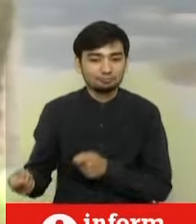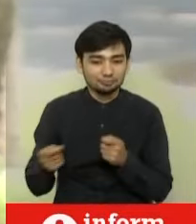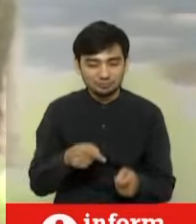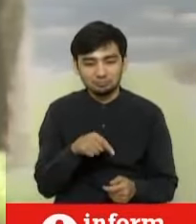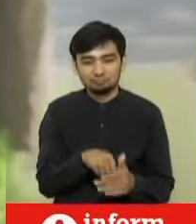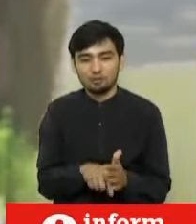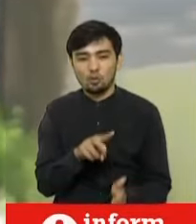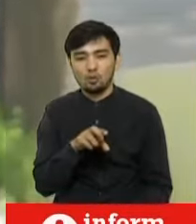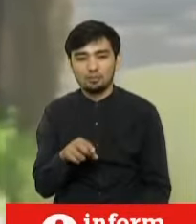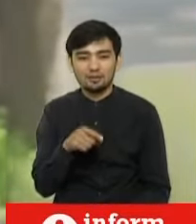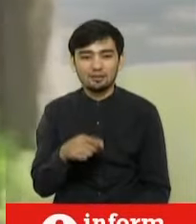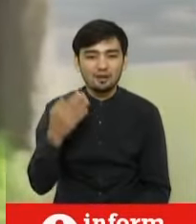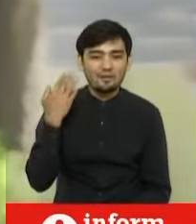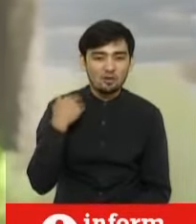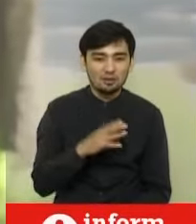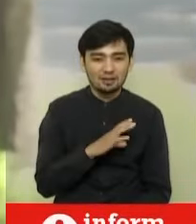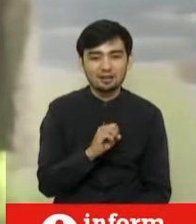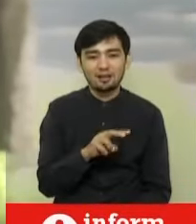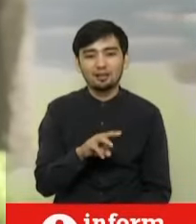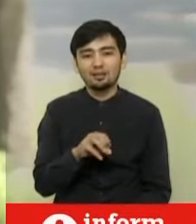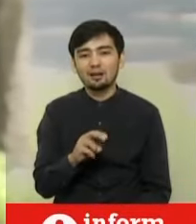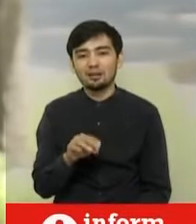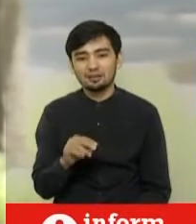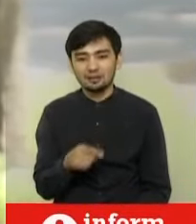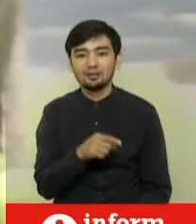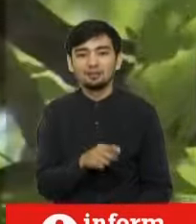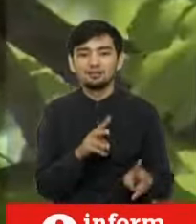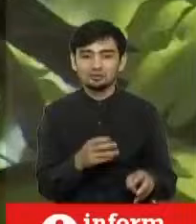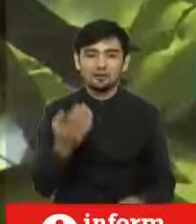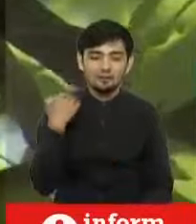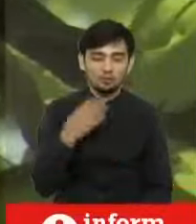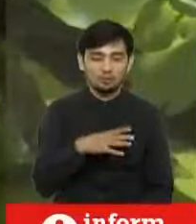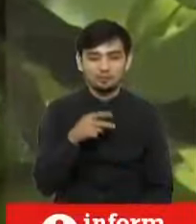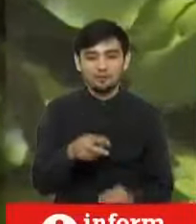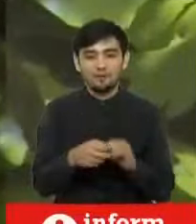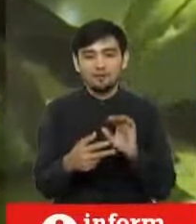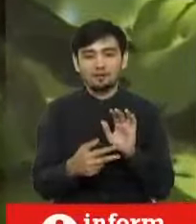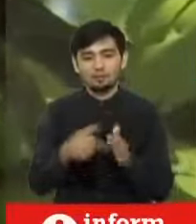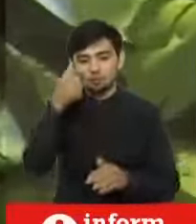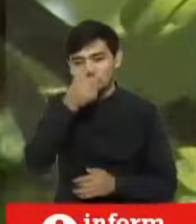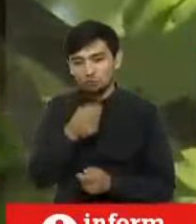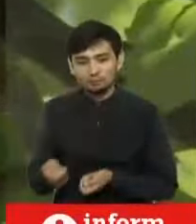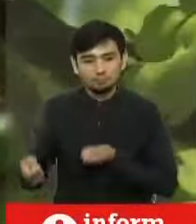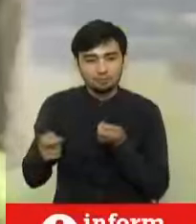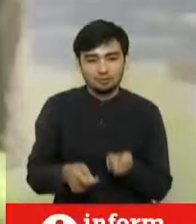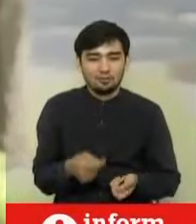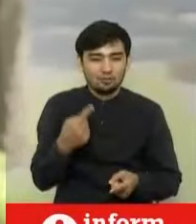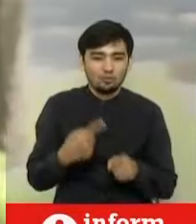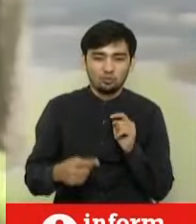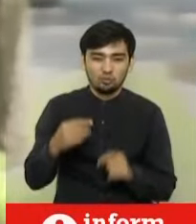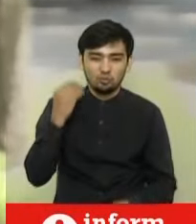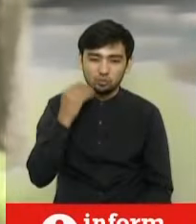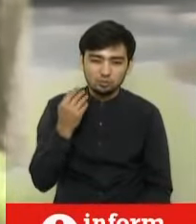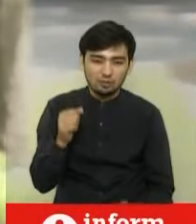то, что он был раньше. Но это не так, то есть он был именно завезен в 2018 году. Может быть, завезен откуда? С Турции,